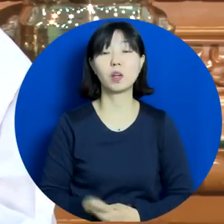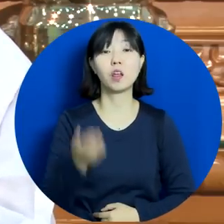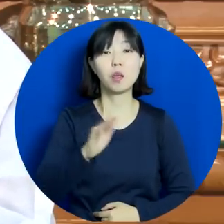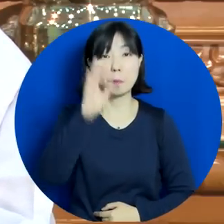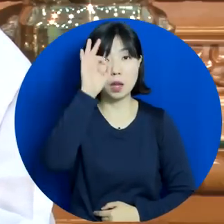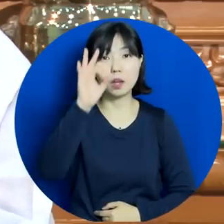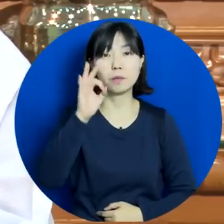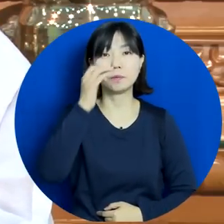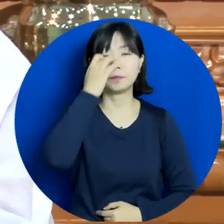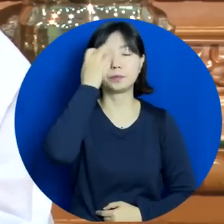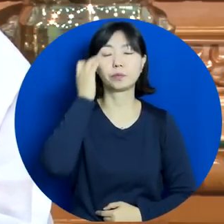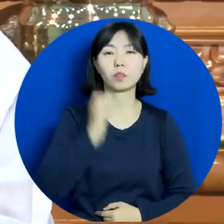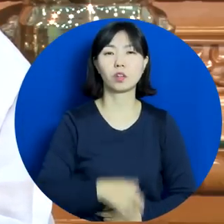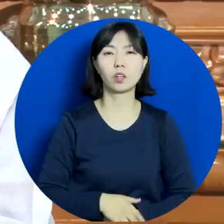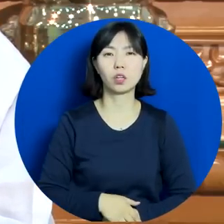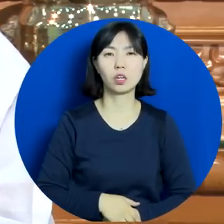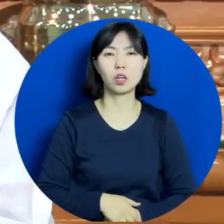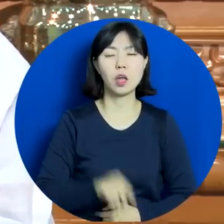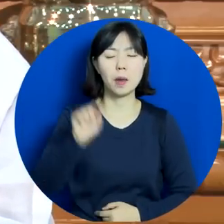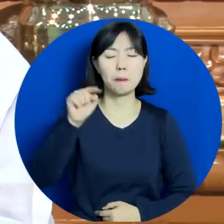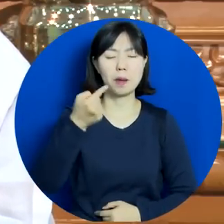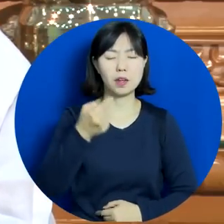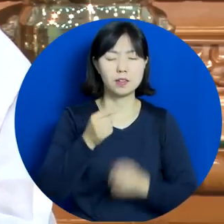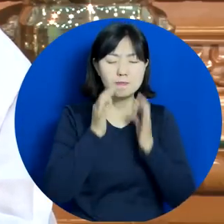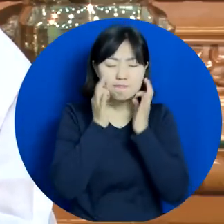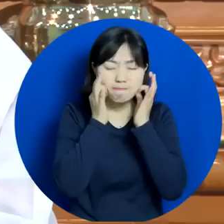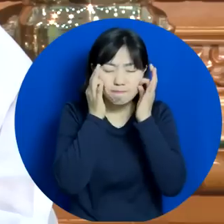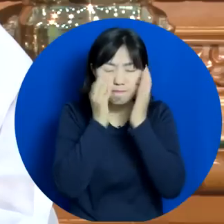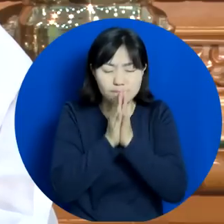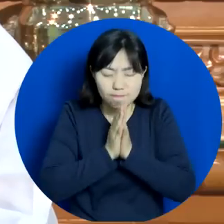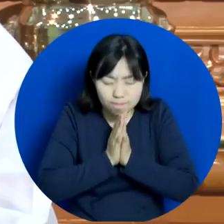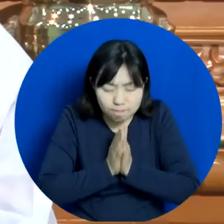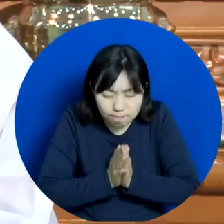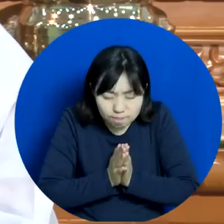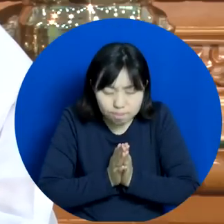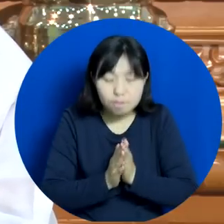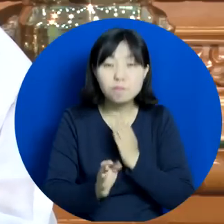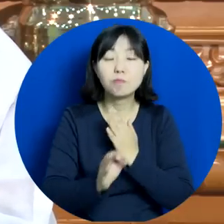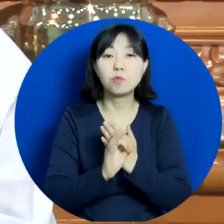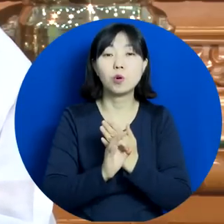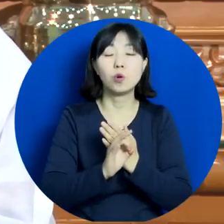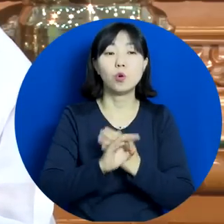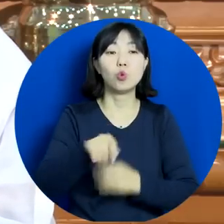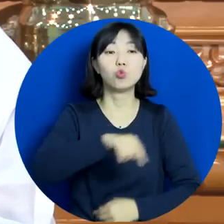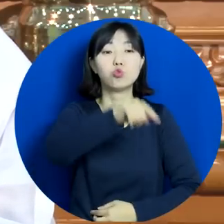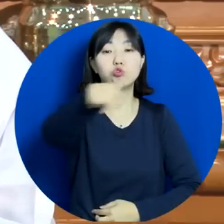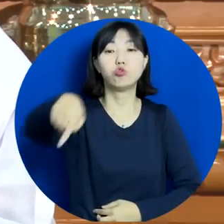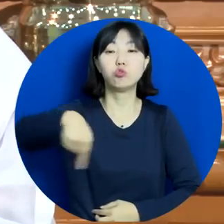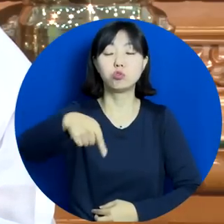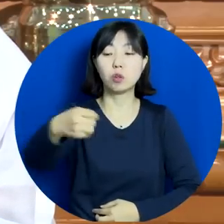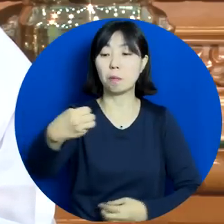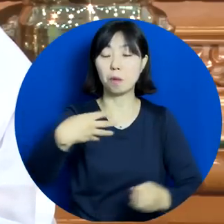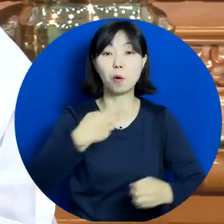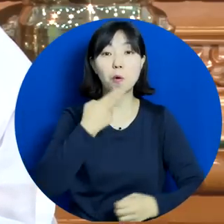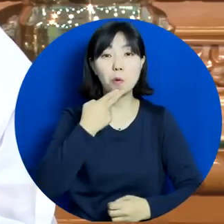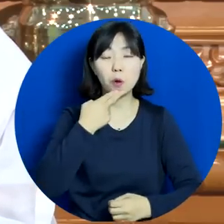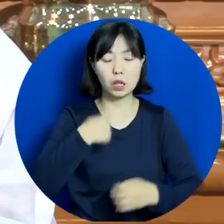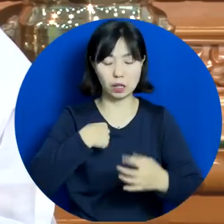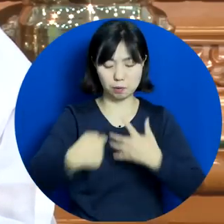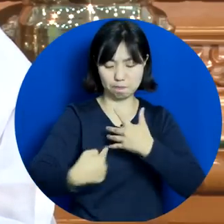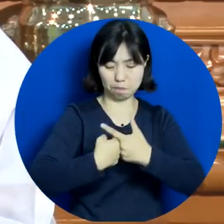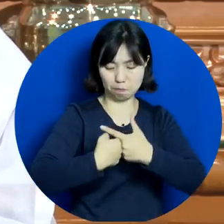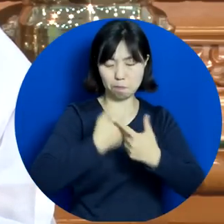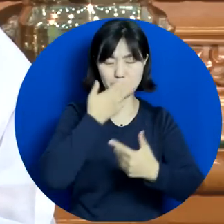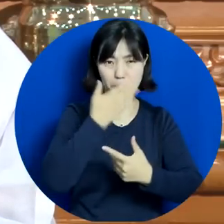근데 정성스럽게 한 100일 기도하면 동네 사람이 아닌 수준의 나를 알게 돼.